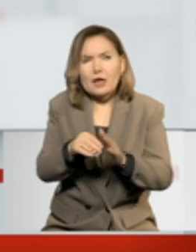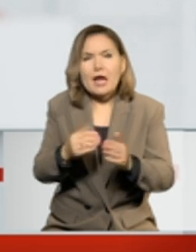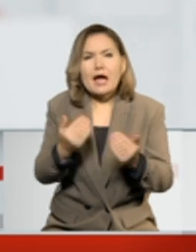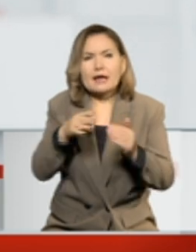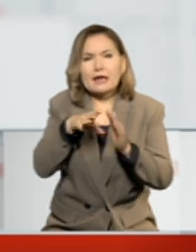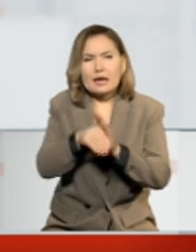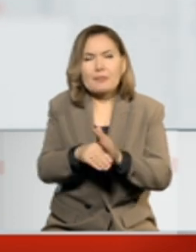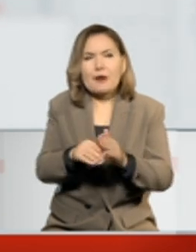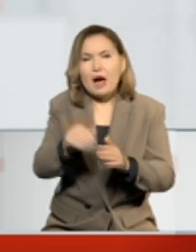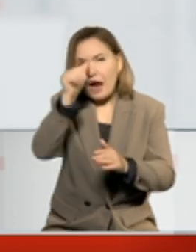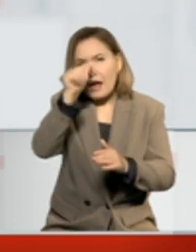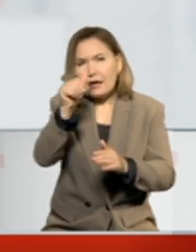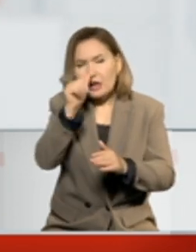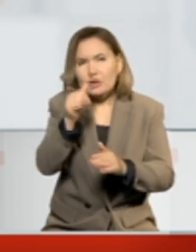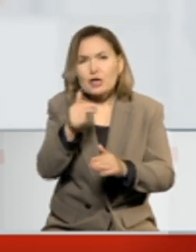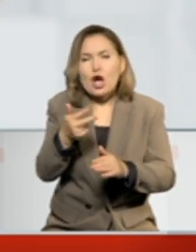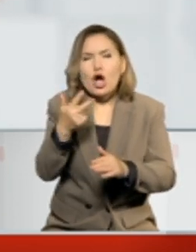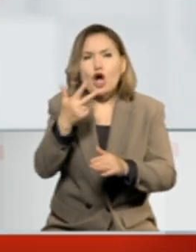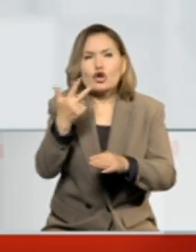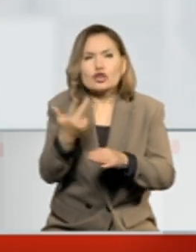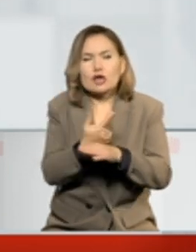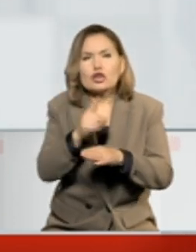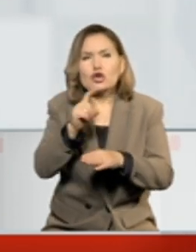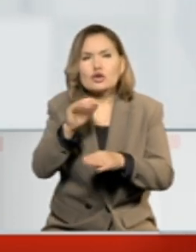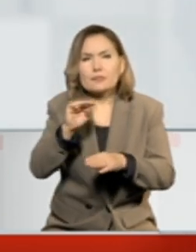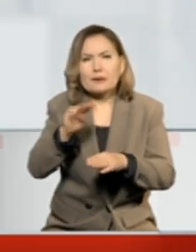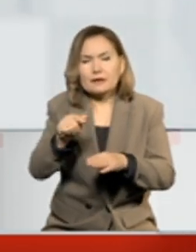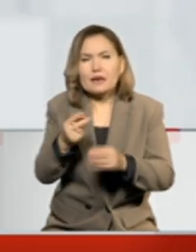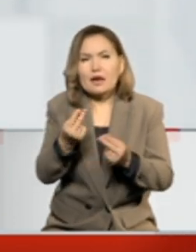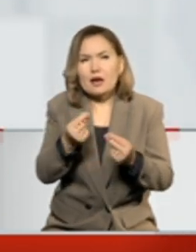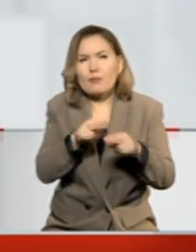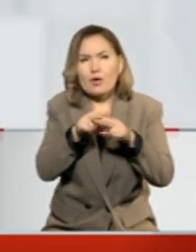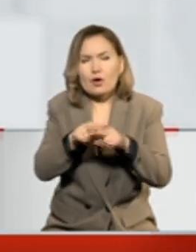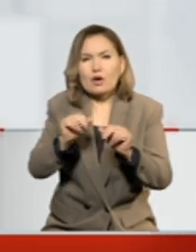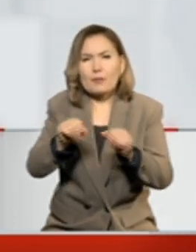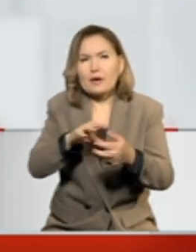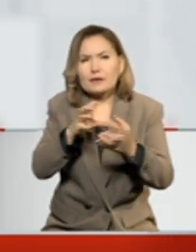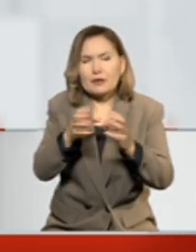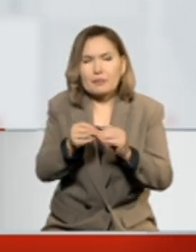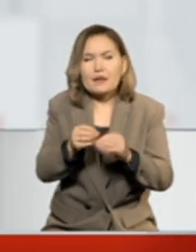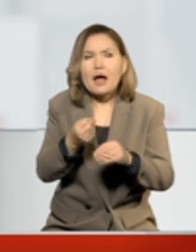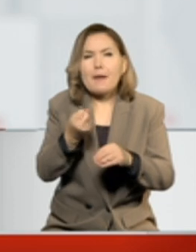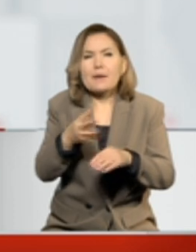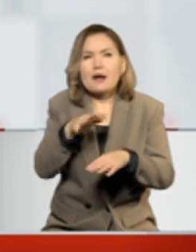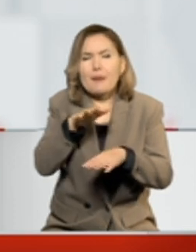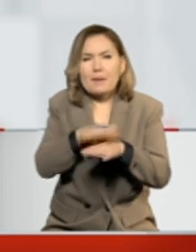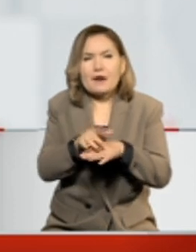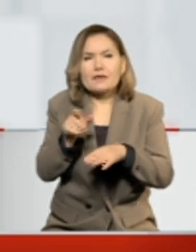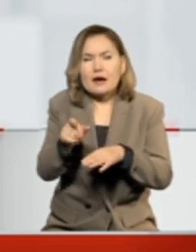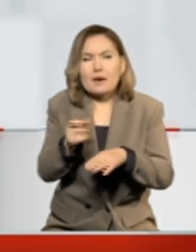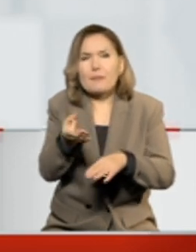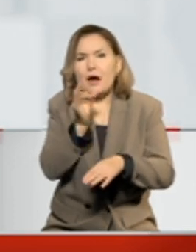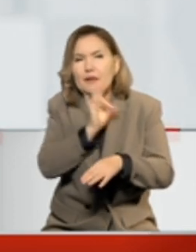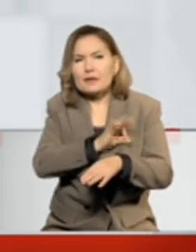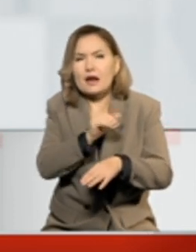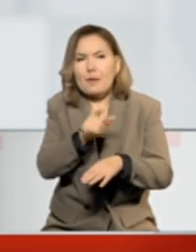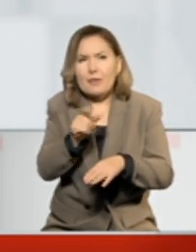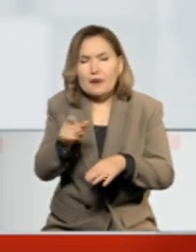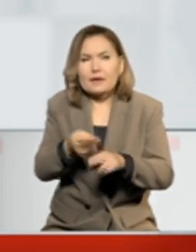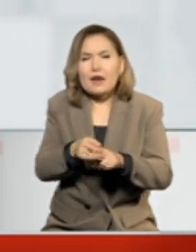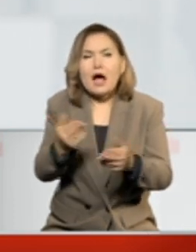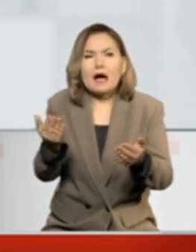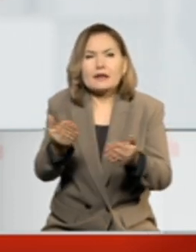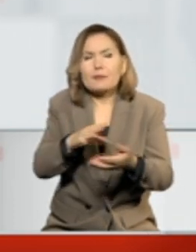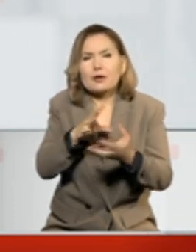енді айына тек 3 рет 100 мың теңгеге дейін төлем жасауға болады. Ал бірнеше банк картасын пайдаланатын